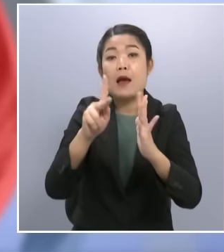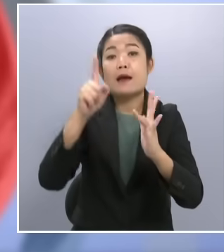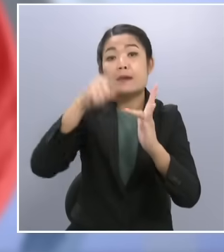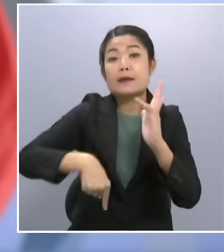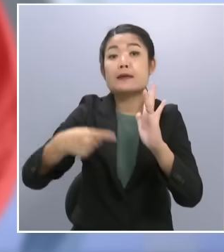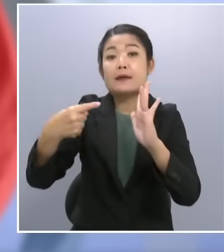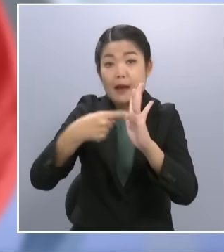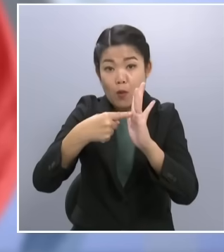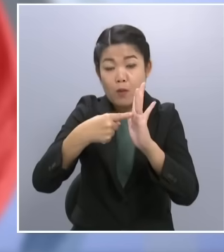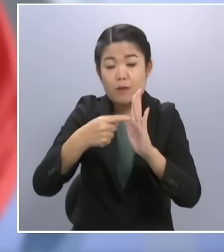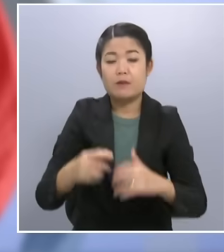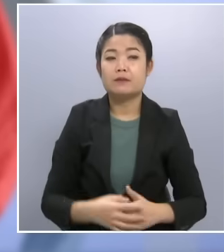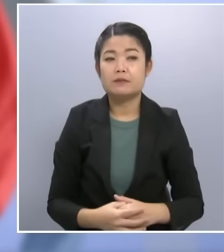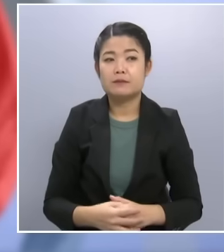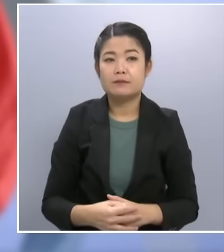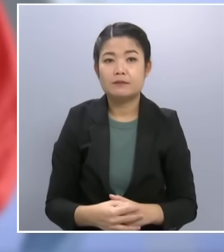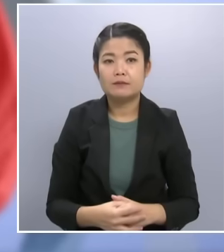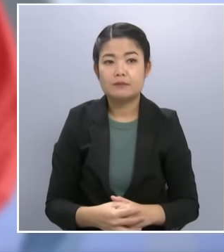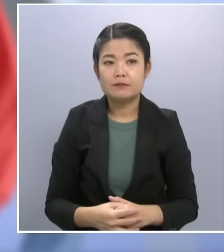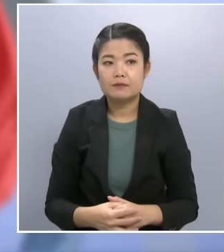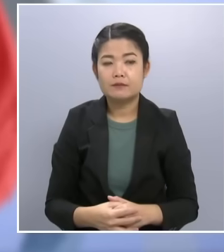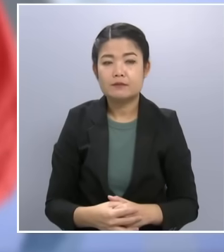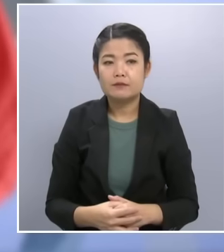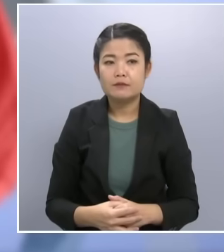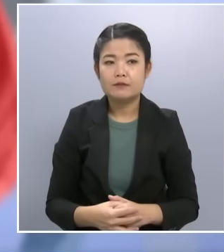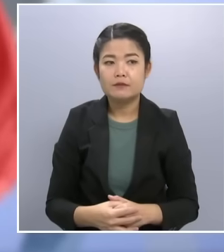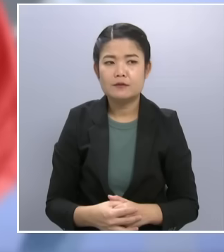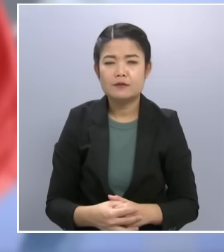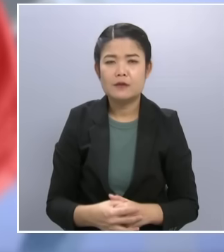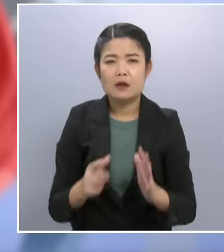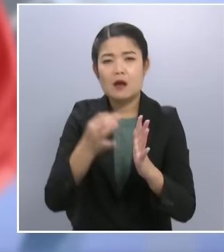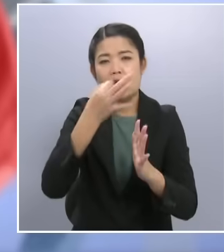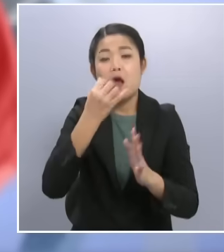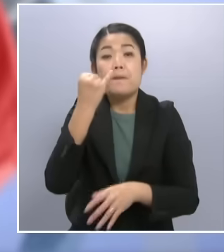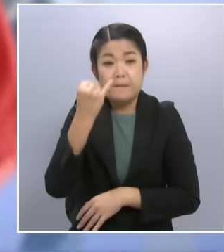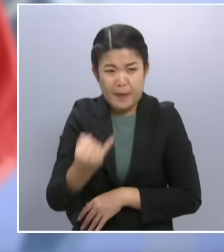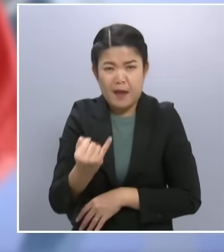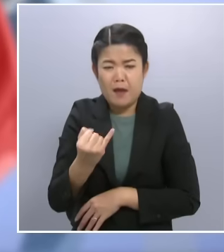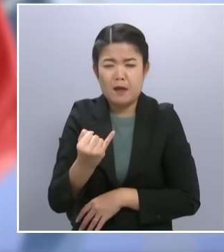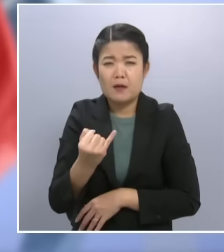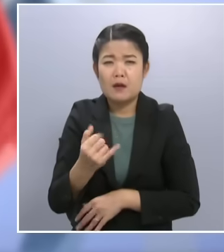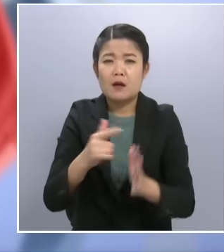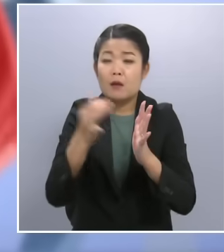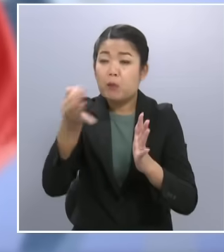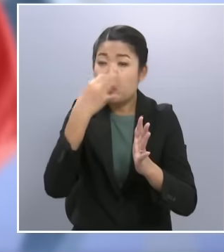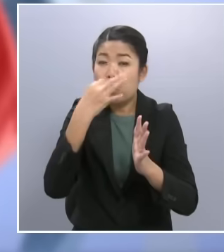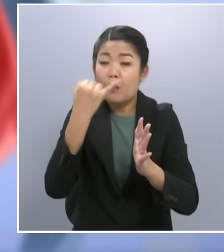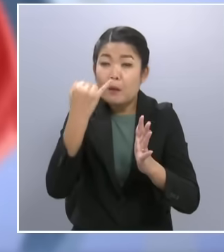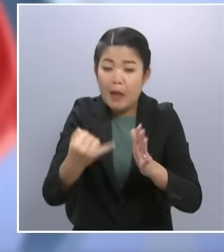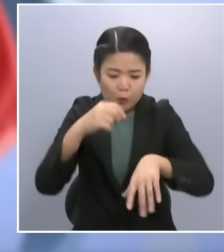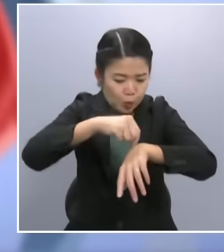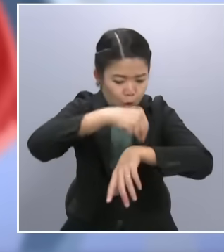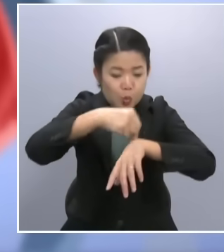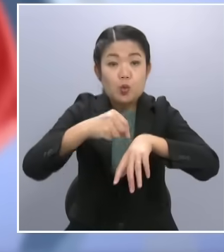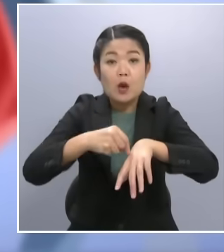ลดกรดยูริกแล้วทำให้เธอแพ้และยาตัวนี้มันแพ้หนักมากเนี่ยนะฮะเฉพาะ